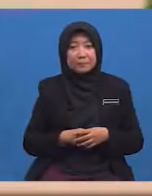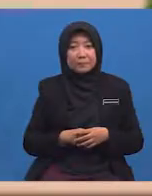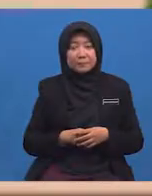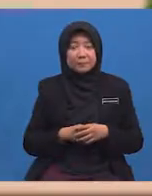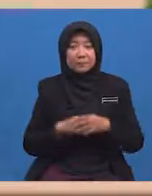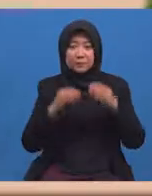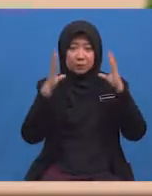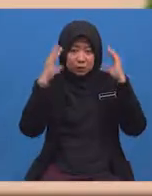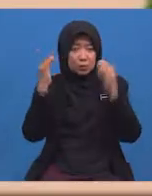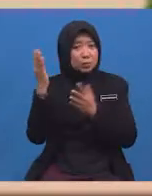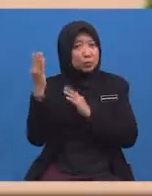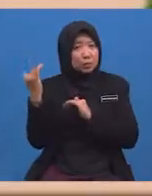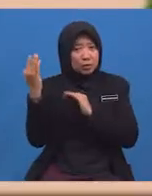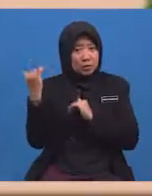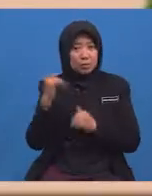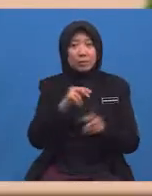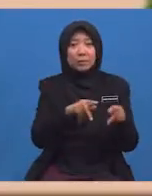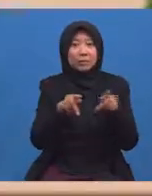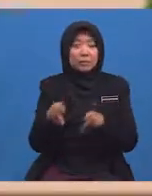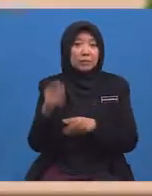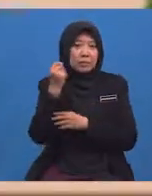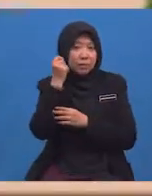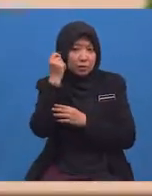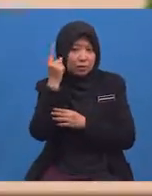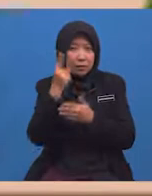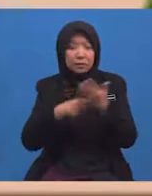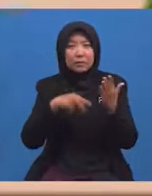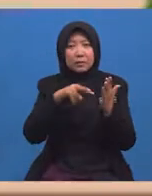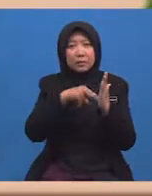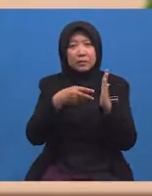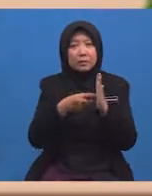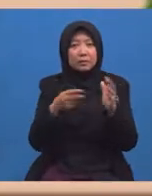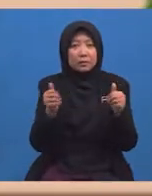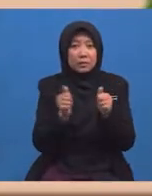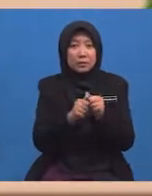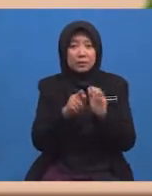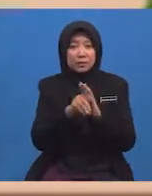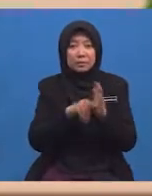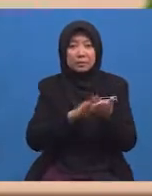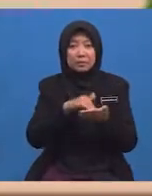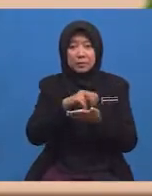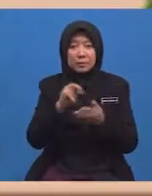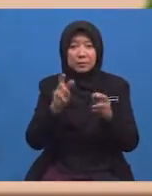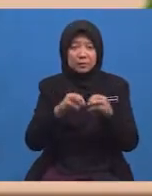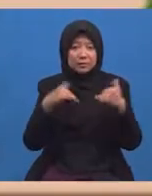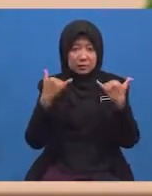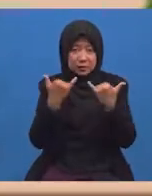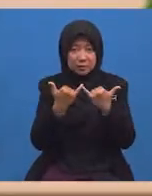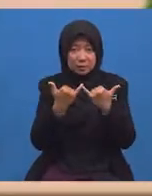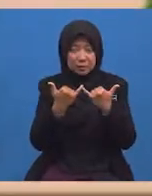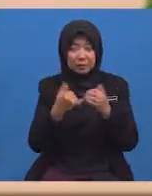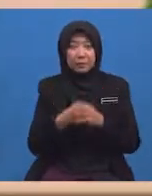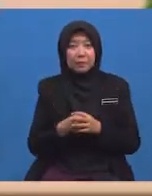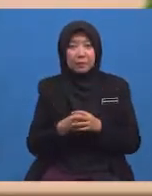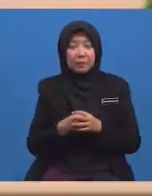Cikgu harap anak-anak pelajar faham apa yang dimaksudkan dengan pembangunan masyarakat